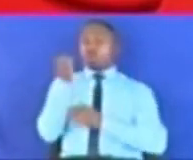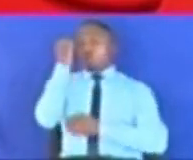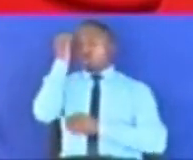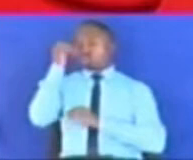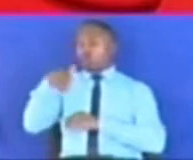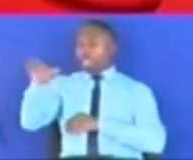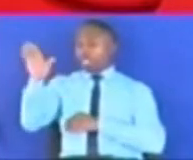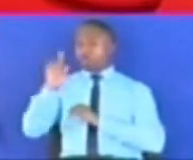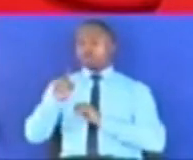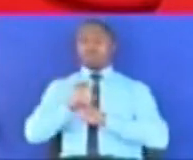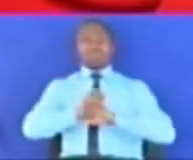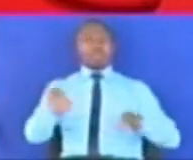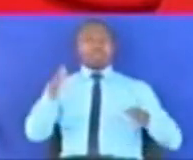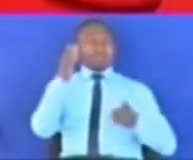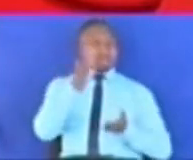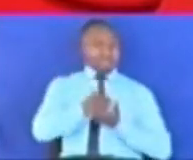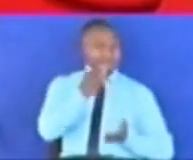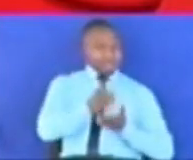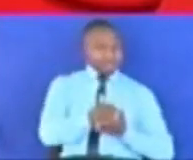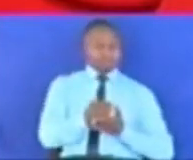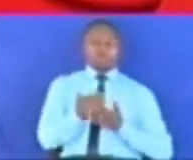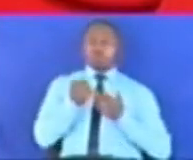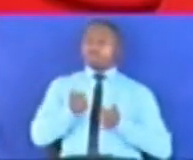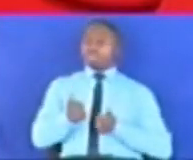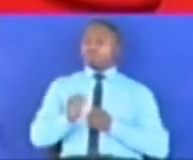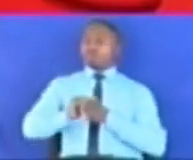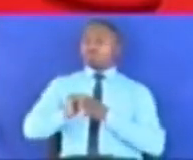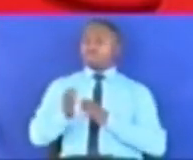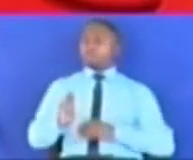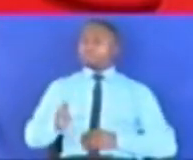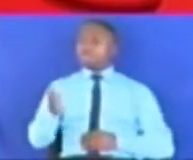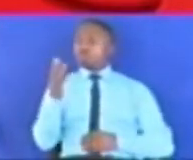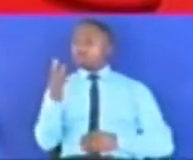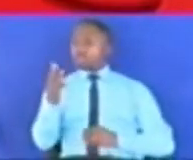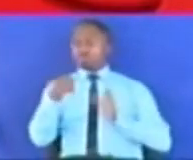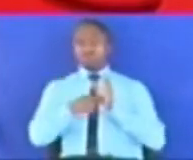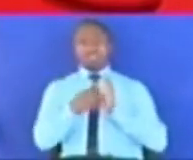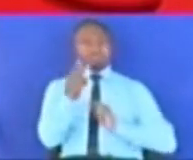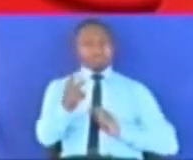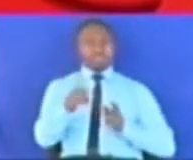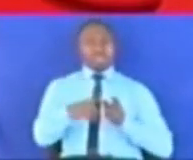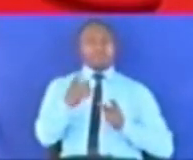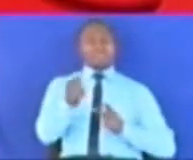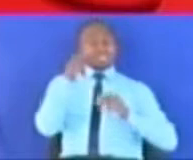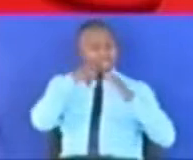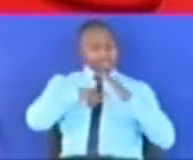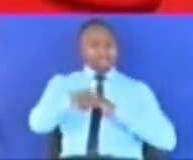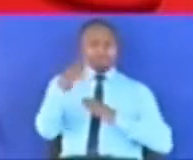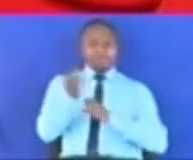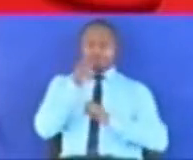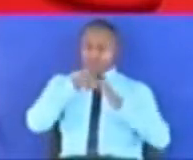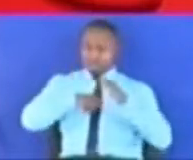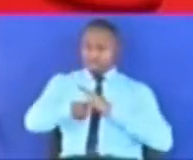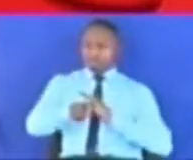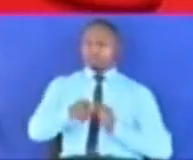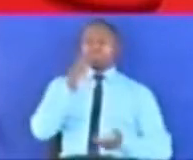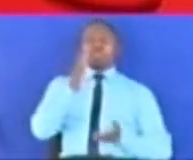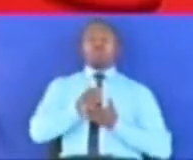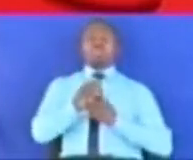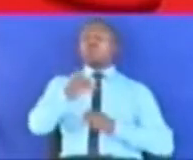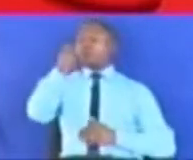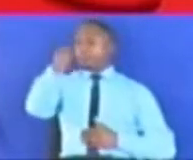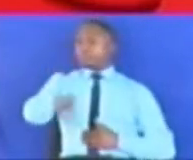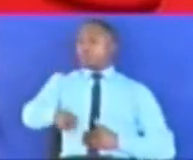limekwisha kukamilika ambalo litatumia zaidi ya bilioni 3.2 fedha za ndani. Kwa kweli nawapongeza